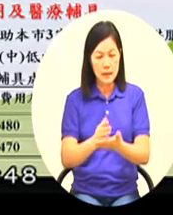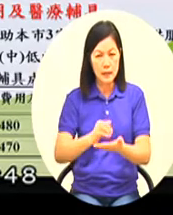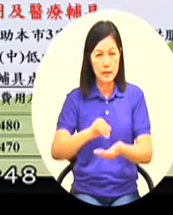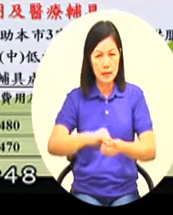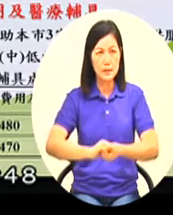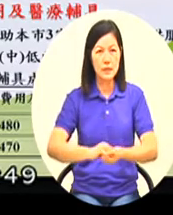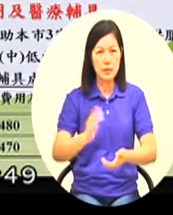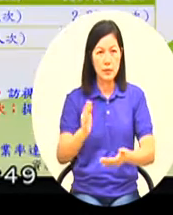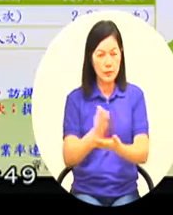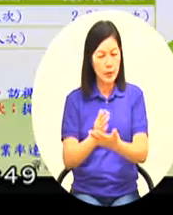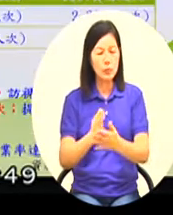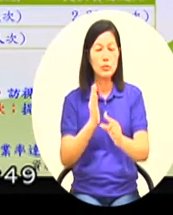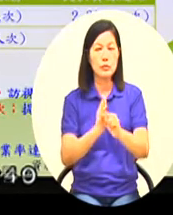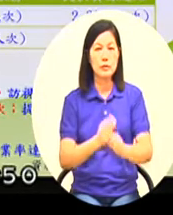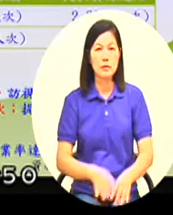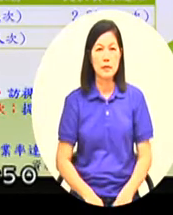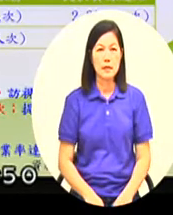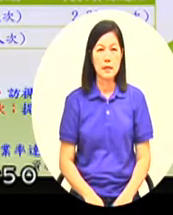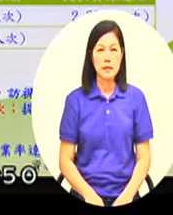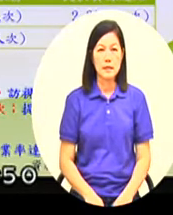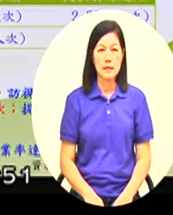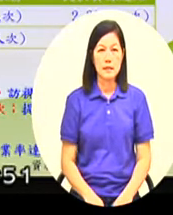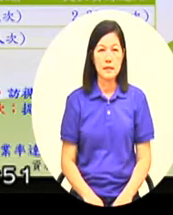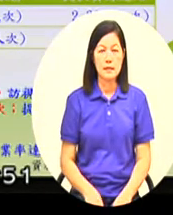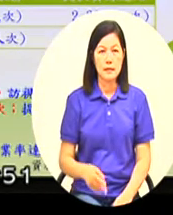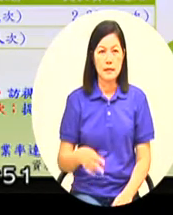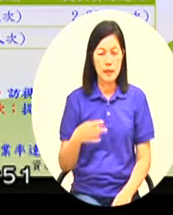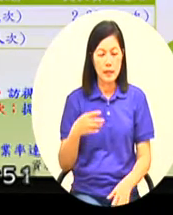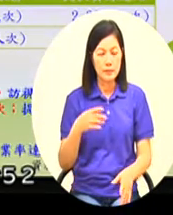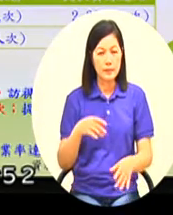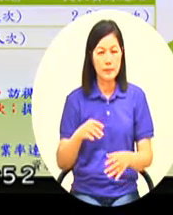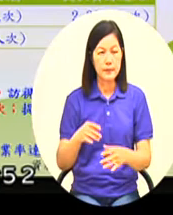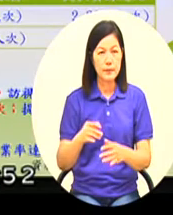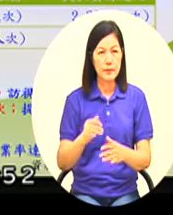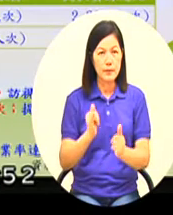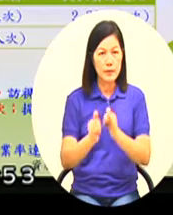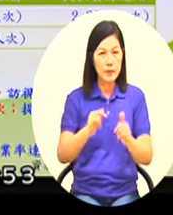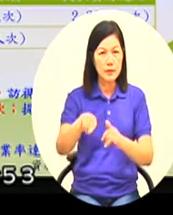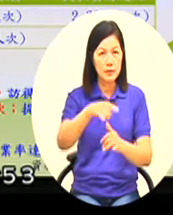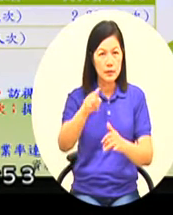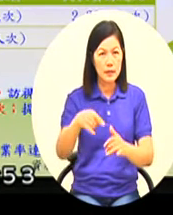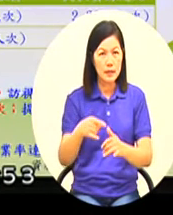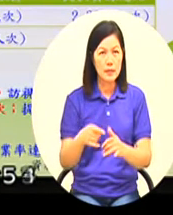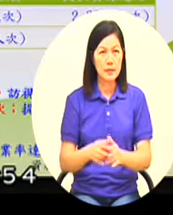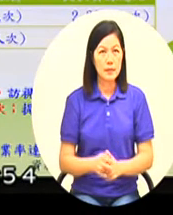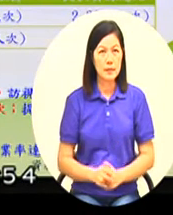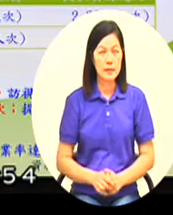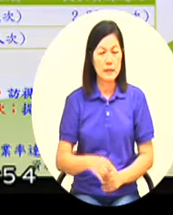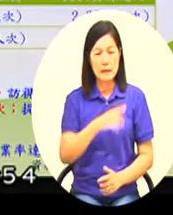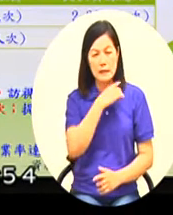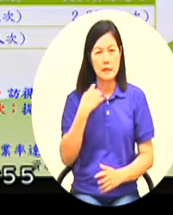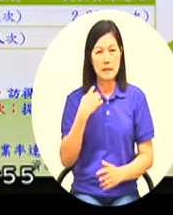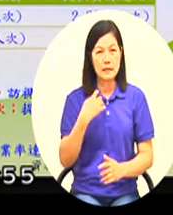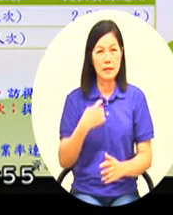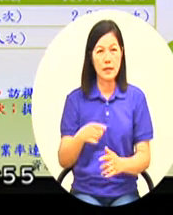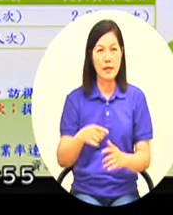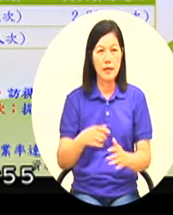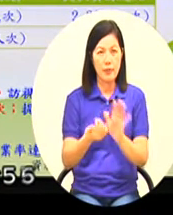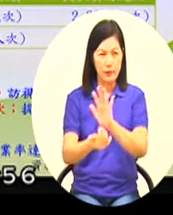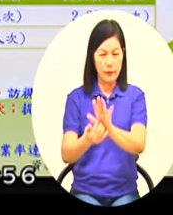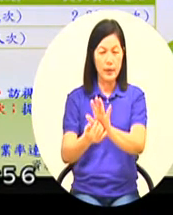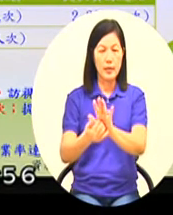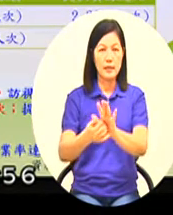那找回边缘人的生命平衡的部分，那在自杀防治的部分，我们今年的到目前为